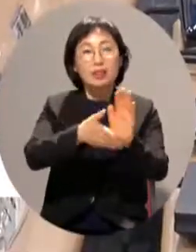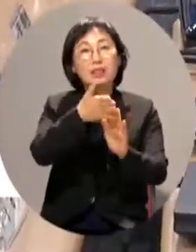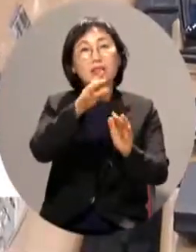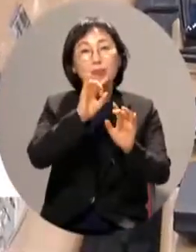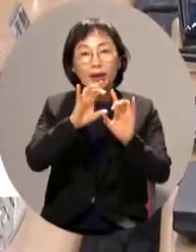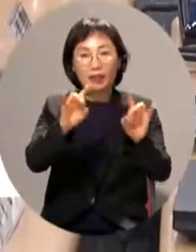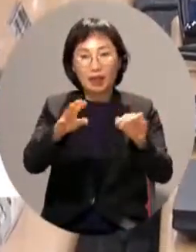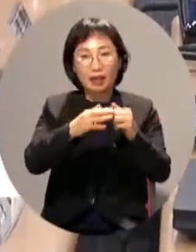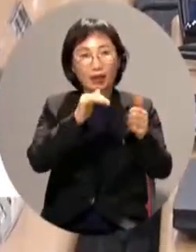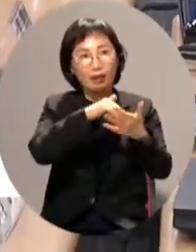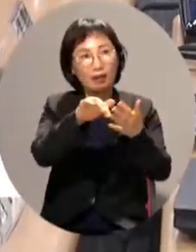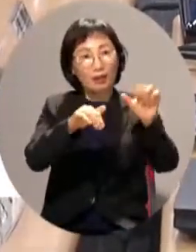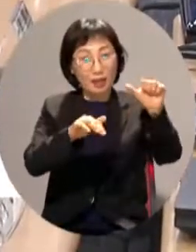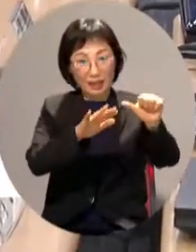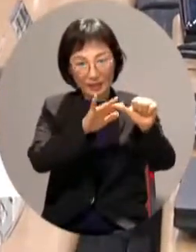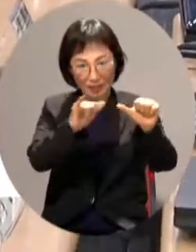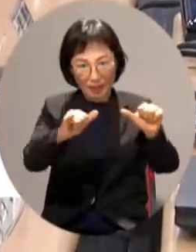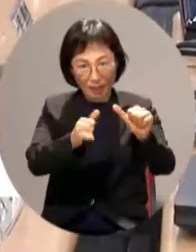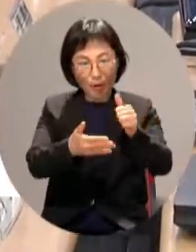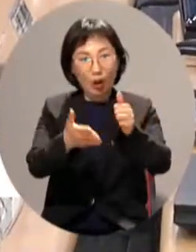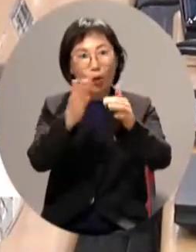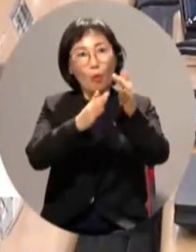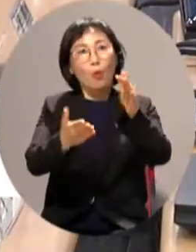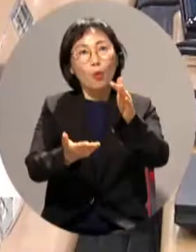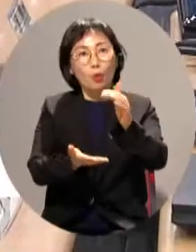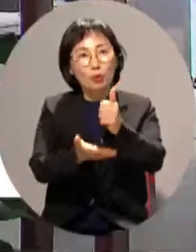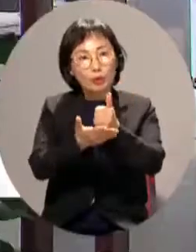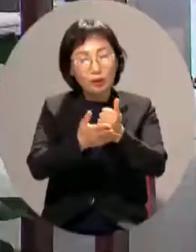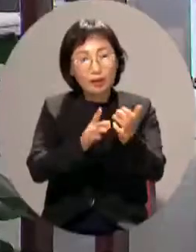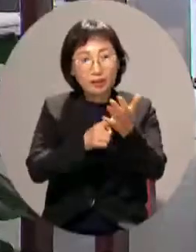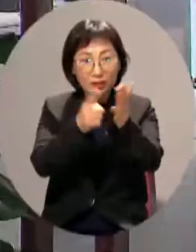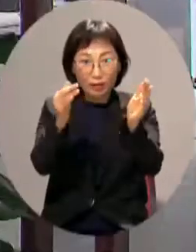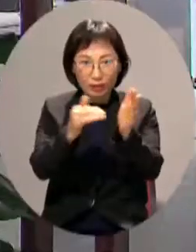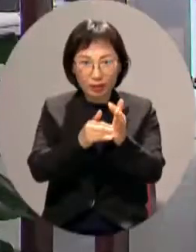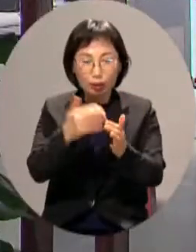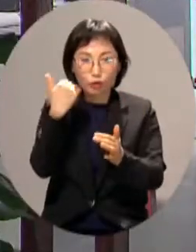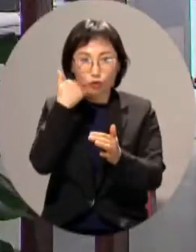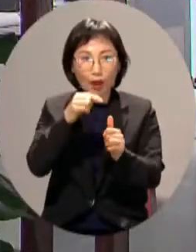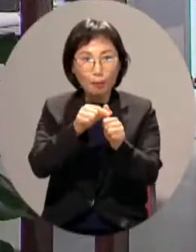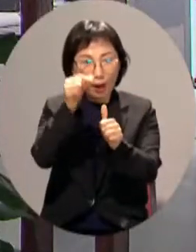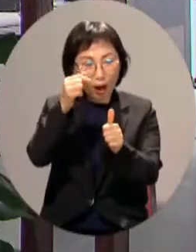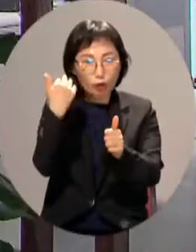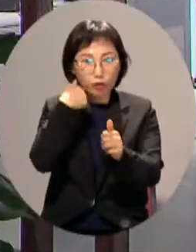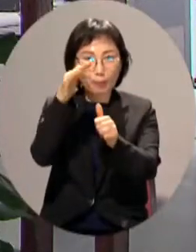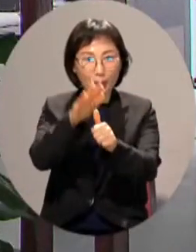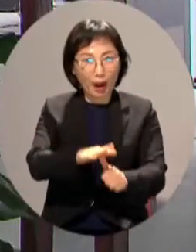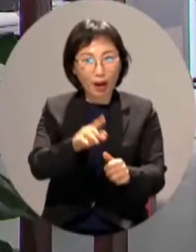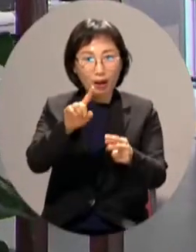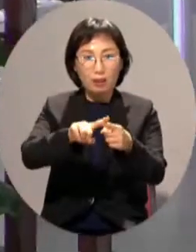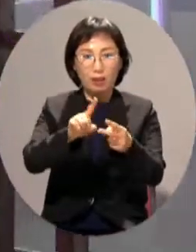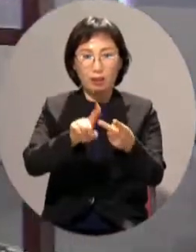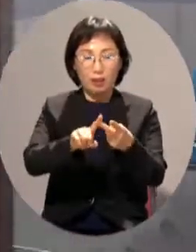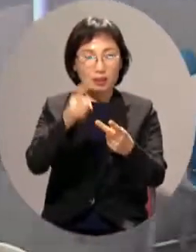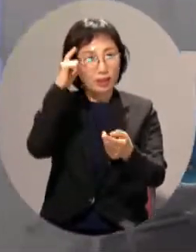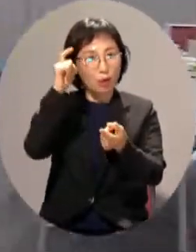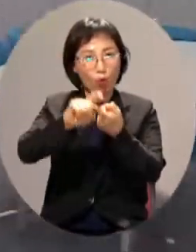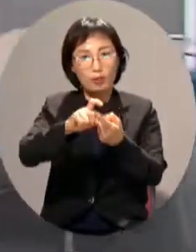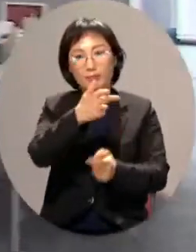많게는 다섯 명의 단체장 공천을 신청한 가운데 누가 경선 전 컷오프 대상이 될 째 초미의 관심이 쏠리고